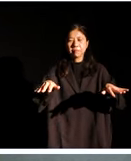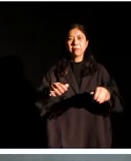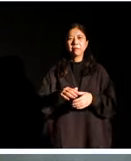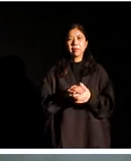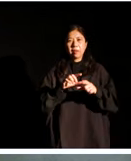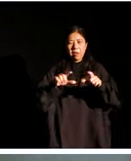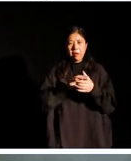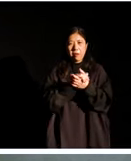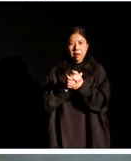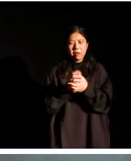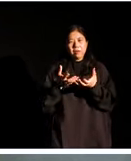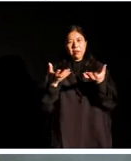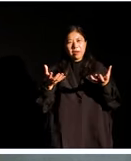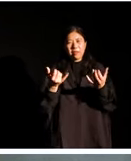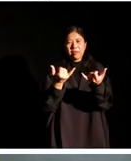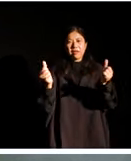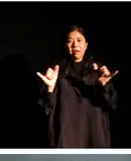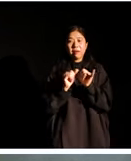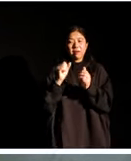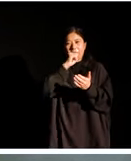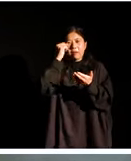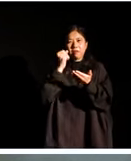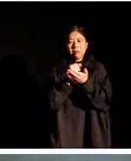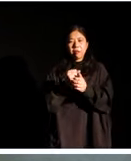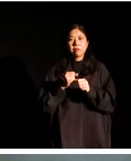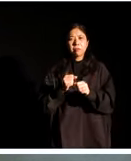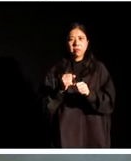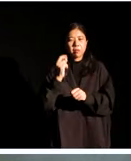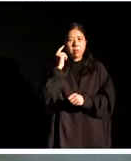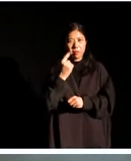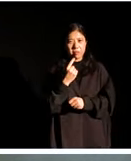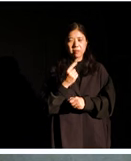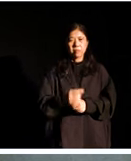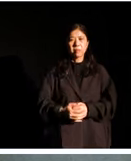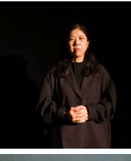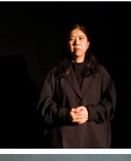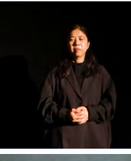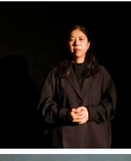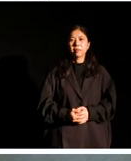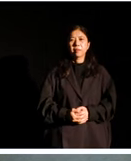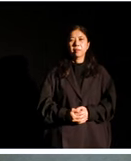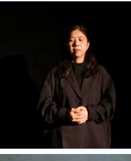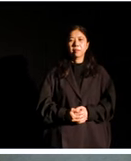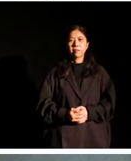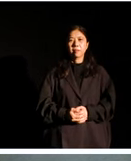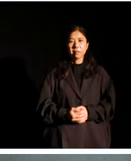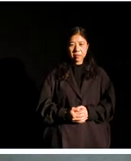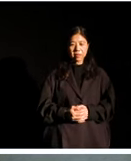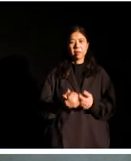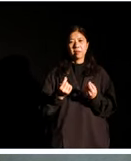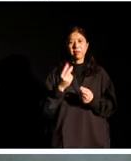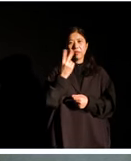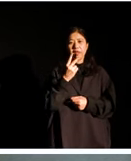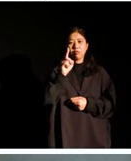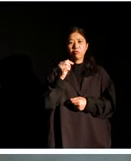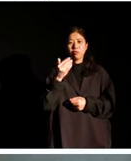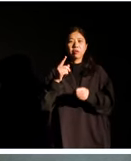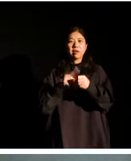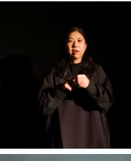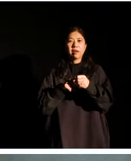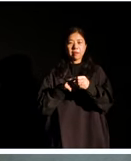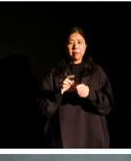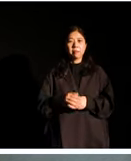平和で豊かな社会の実現につがっているものと考えております同じく2019年からは平和を